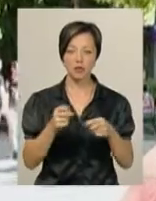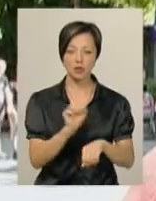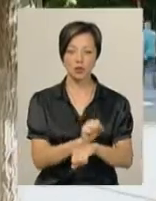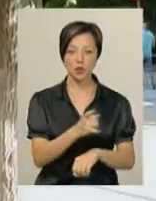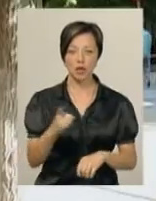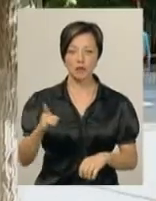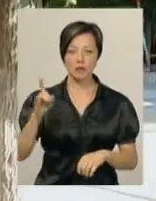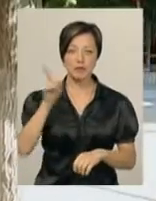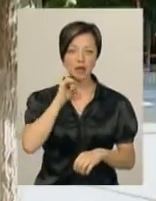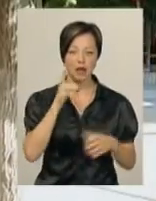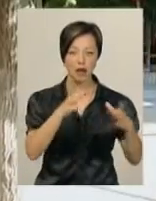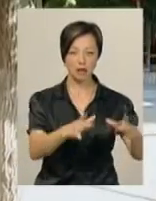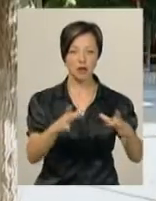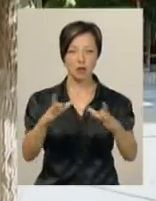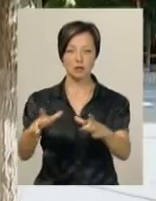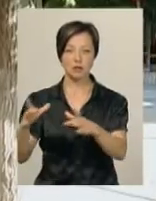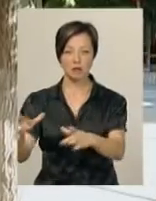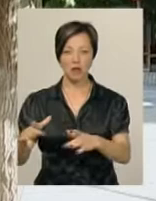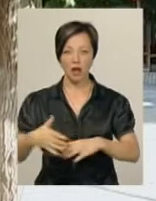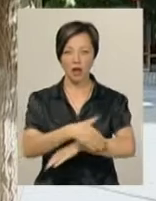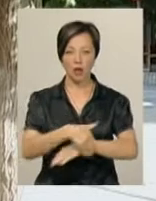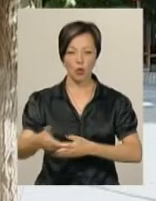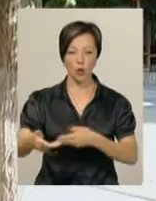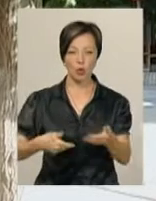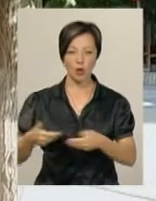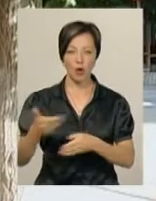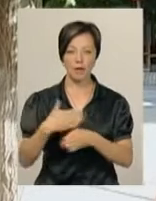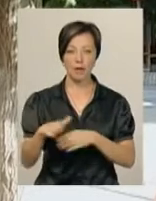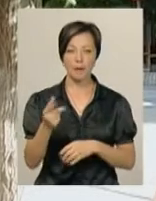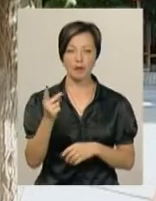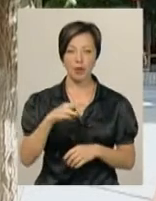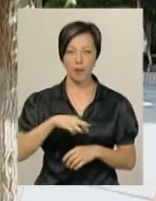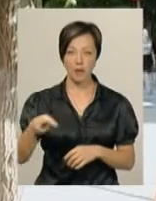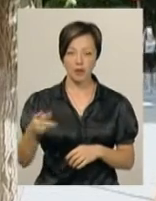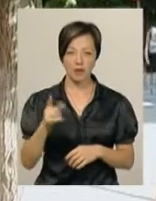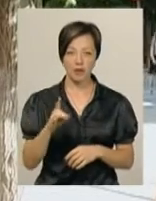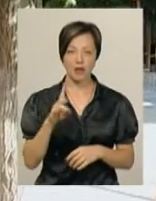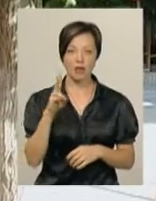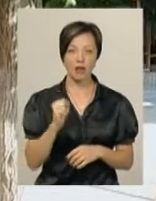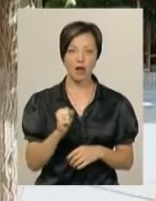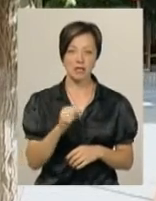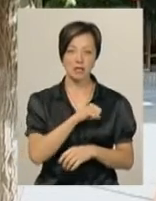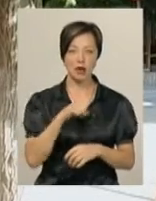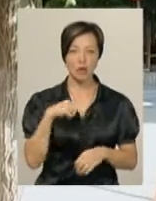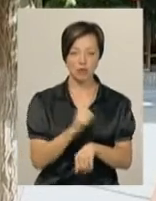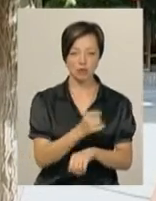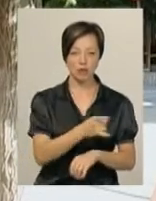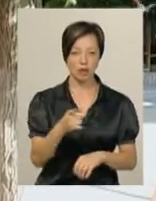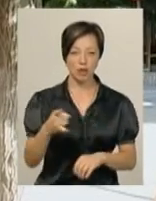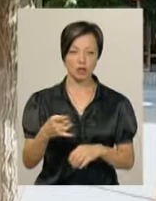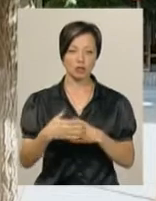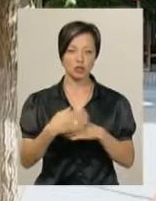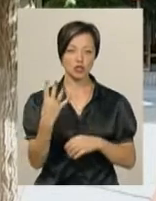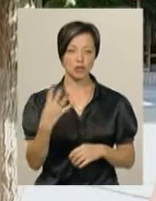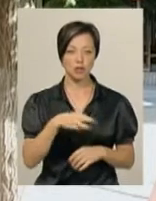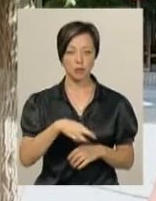устрівці. На тротуар виділено 1,5 мільйона гривень. На саму стоянку трішки більше 4